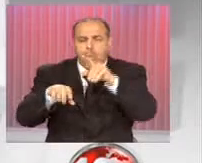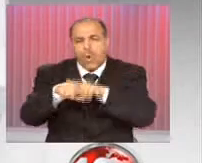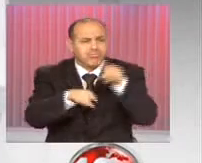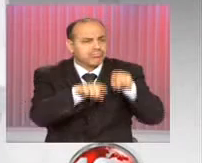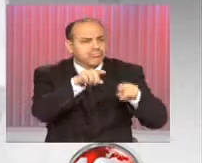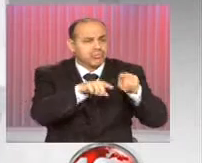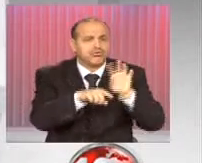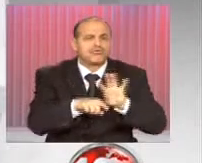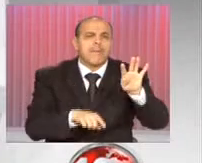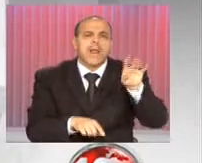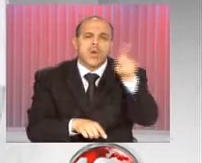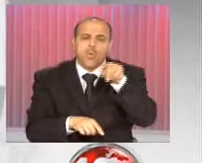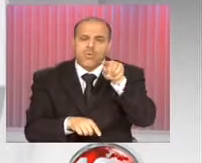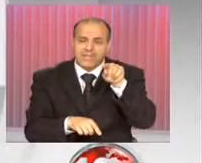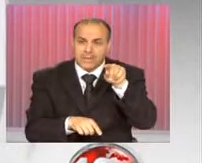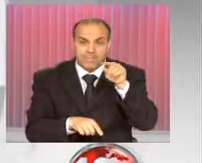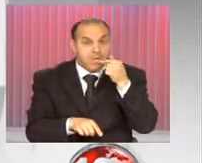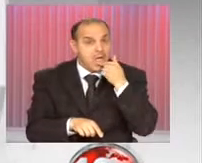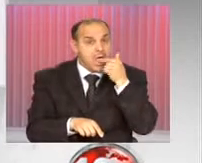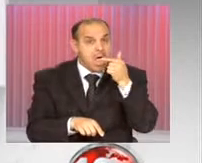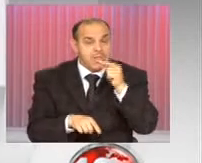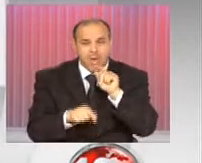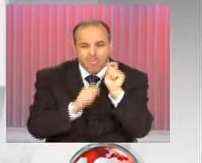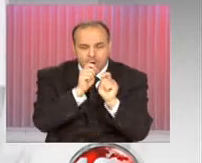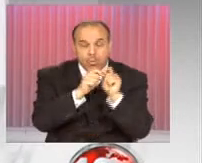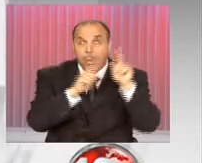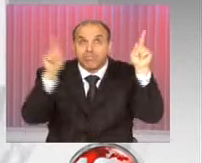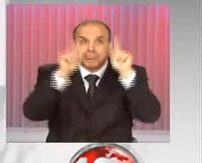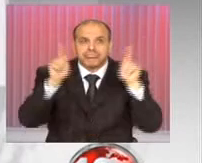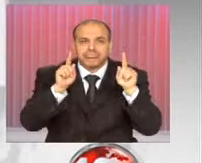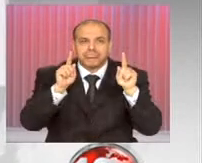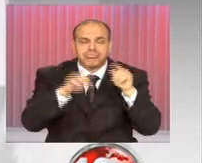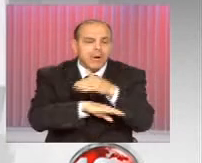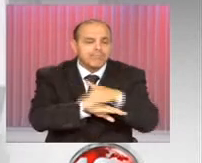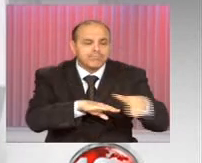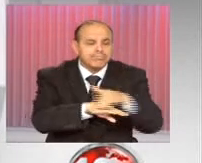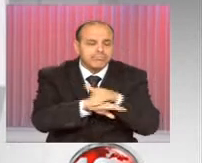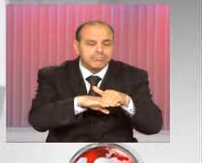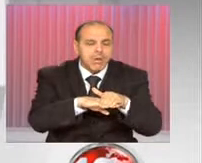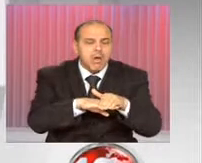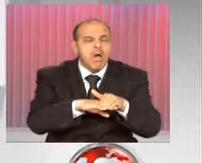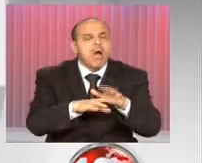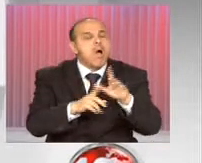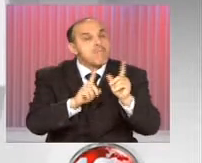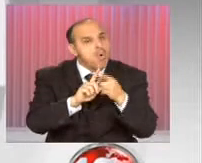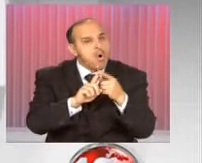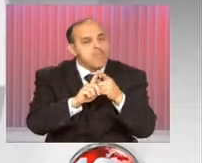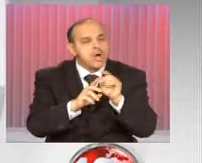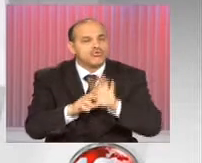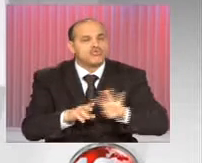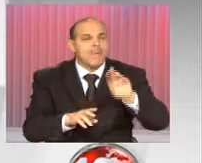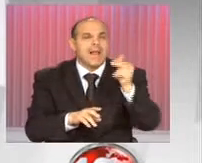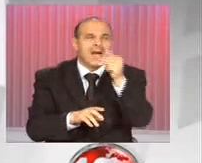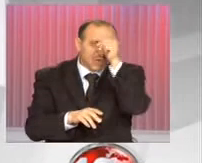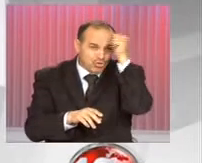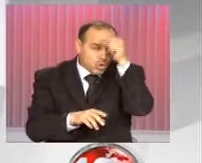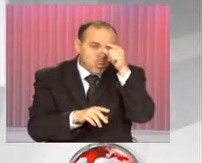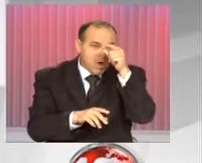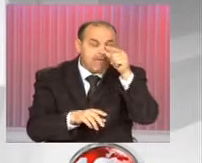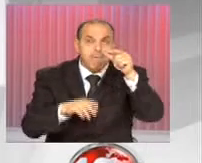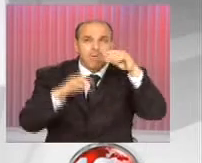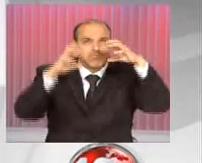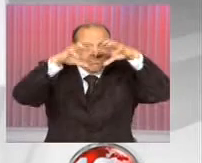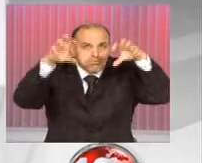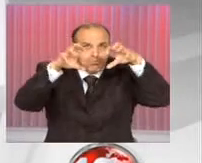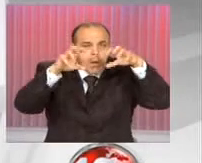والآخر بالشمال والوسط، وتكون مؤقتا رعدية بالمناطق الساحلية وبكميات محلية هامة بالشمال الغربي مع سحب عابرة